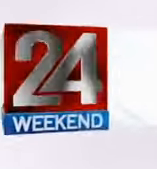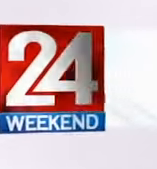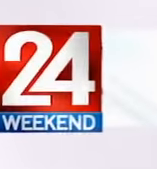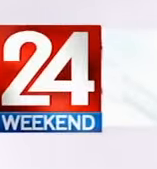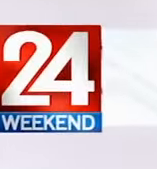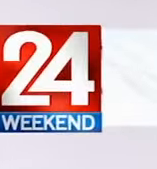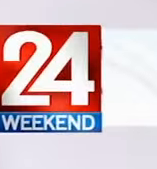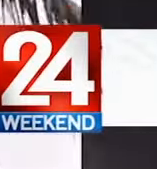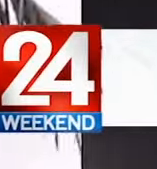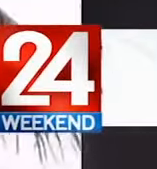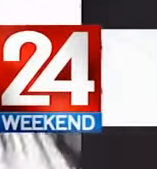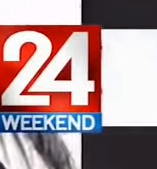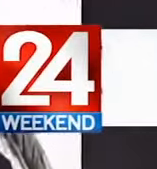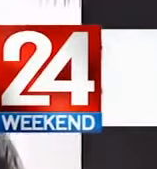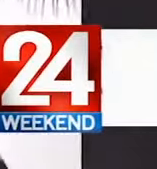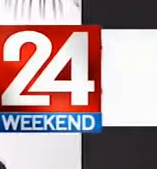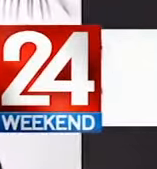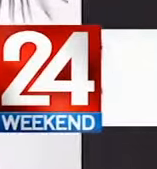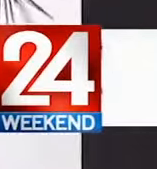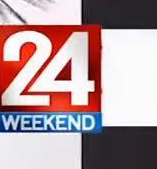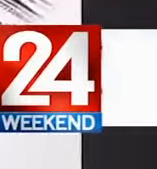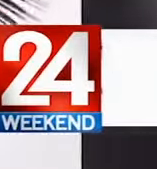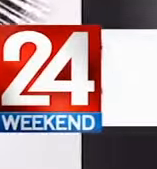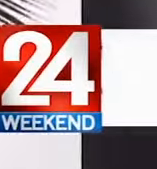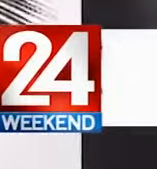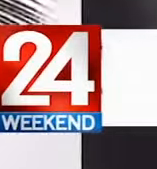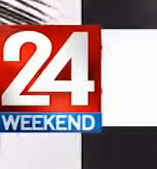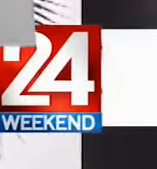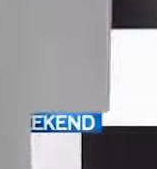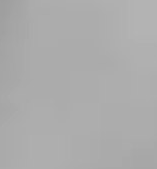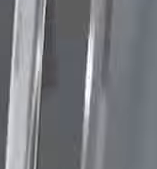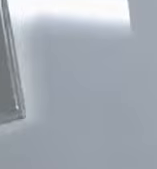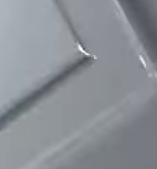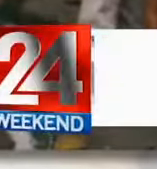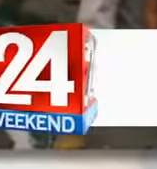Pusang naki-one with nature, may nakakalulang achievement.